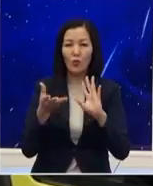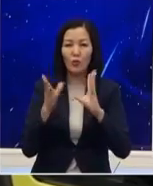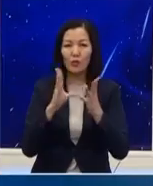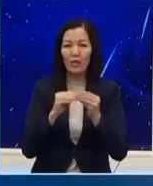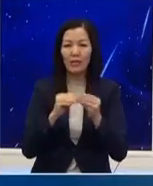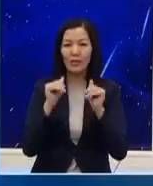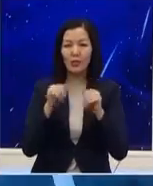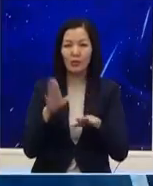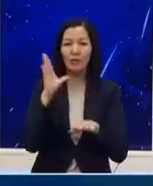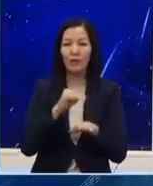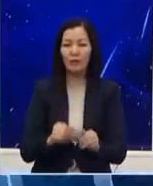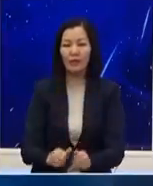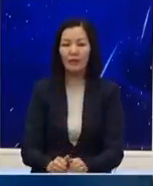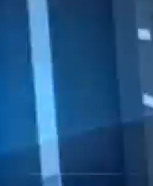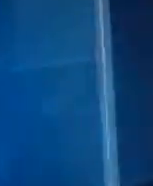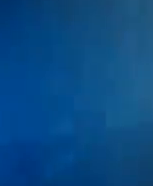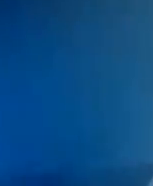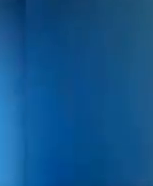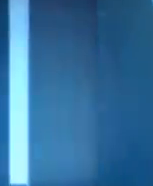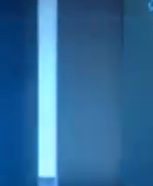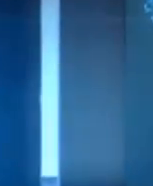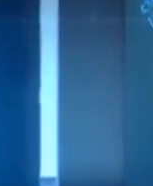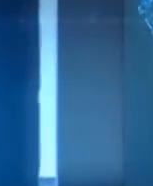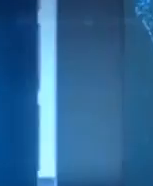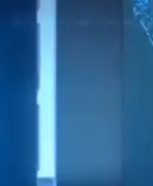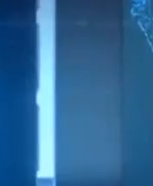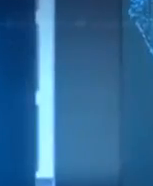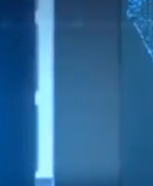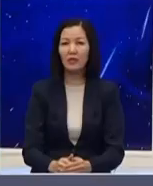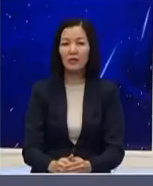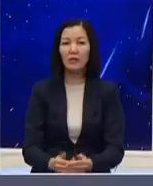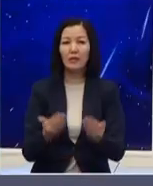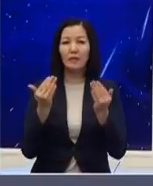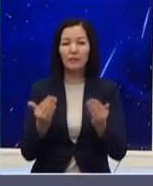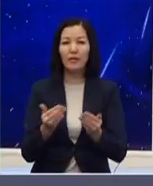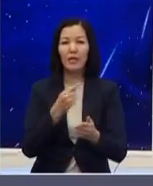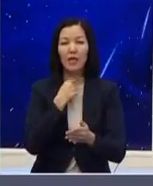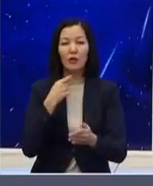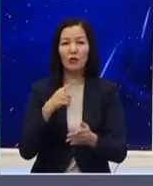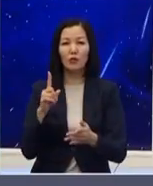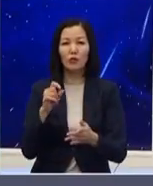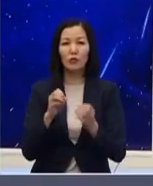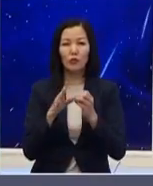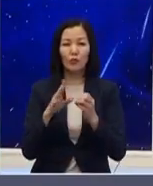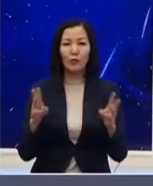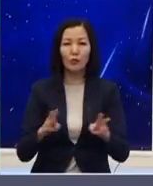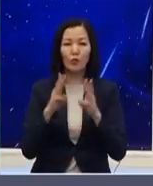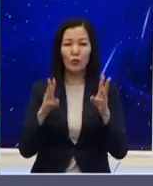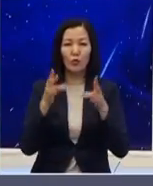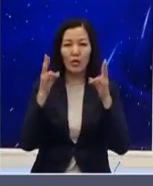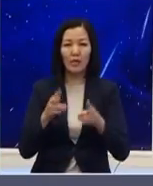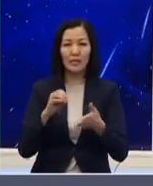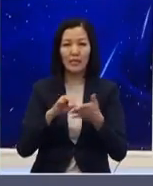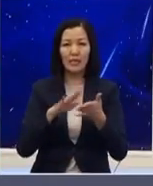қабылдайды. Мадина Берқызы, Ғабит Қабдырахман, Жетісу телеарнасы. Биыл Талдықорғанда 115 өрт оқиғасы